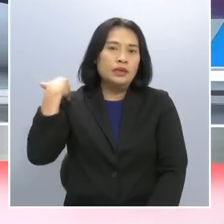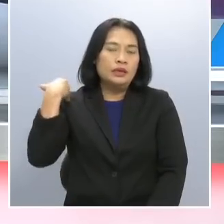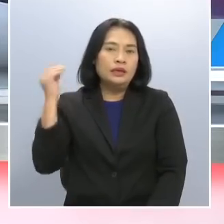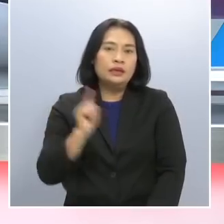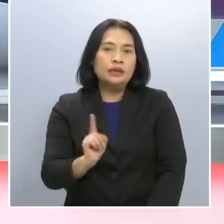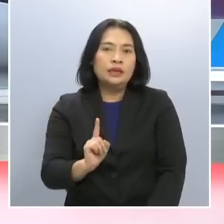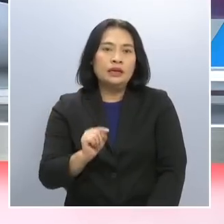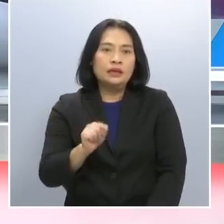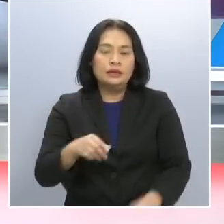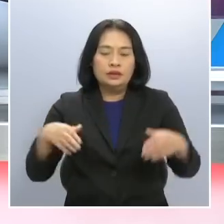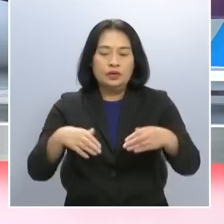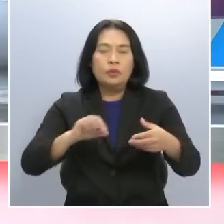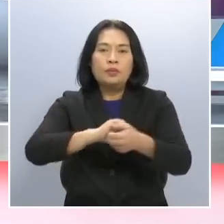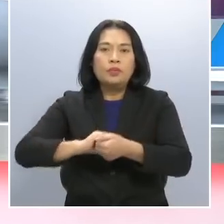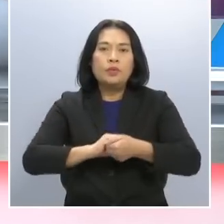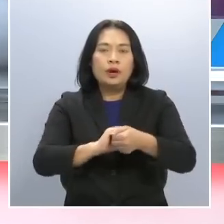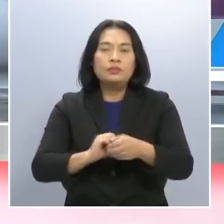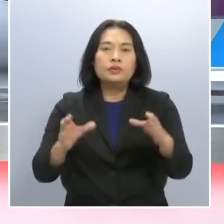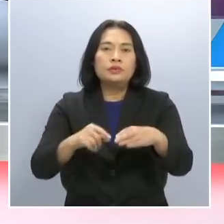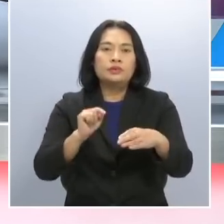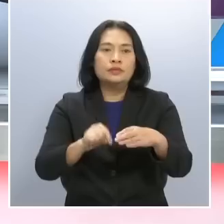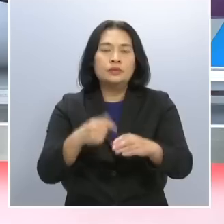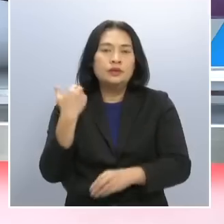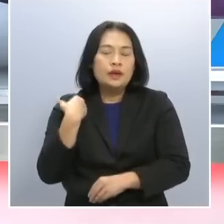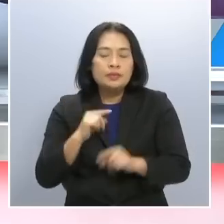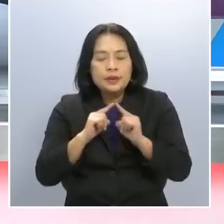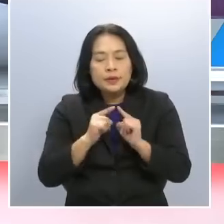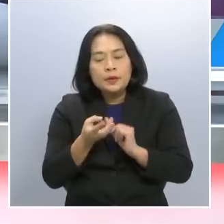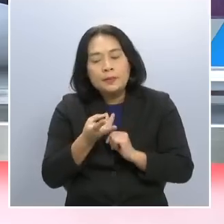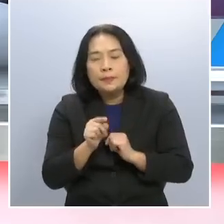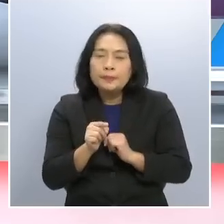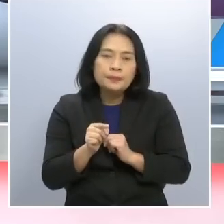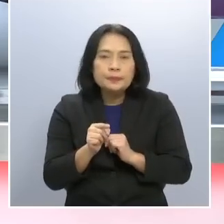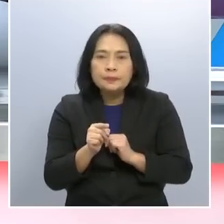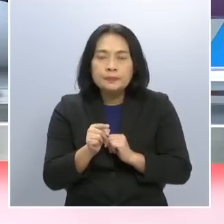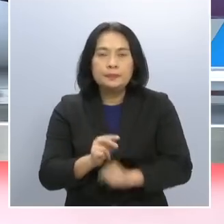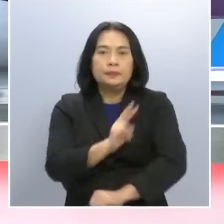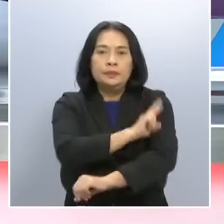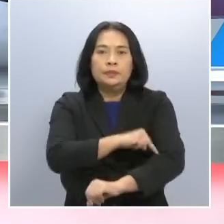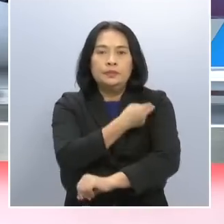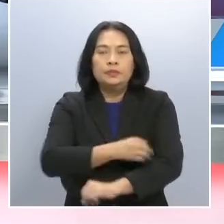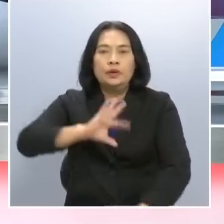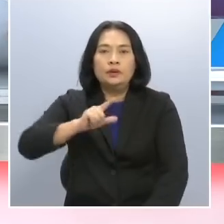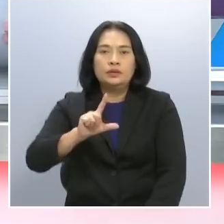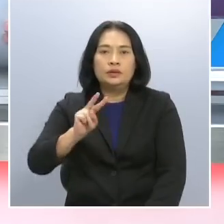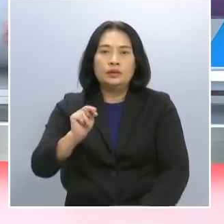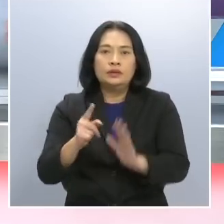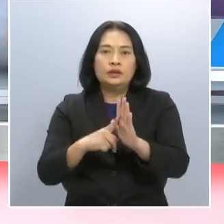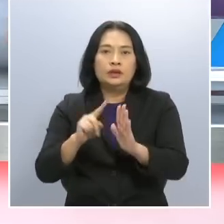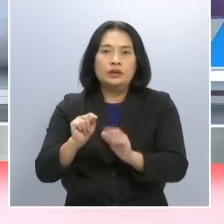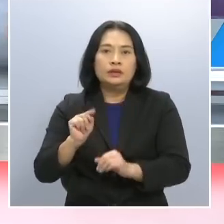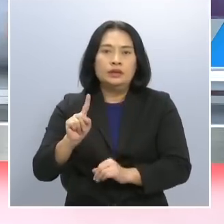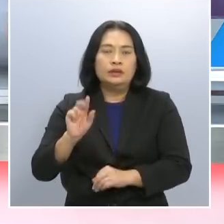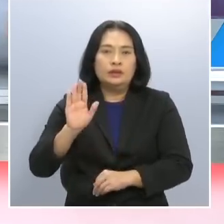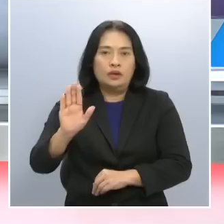องราวของพรรคร่วมที่มีการฟาดกันเบาๆ ค่ะ ระหว่างทางนายแพทย์ชนน่านนะฮะของทางเพื่อไทยแล้วก็ท